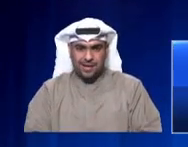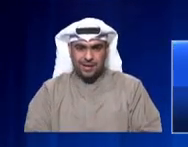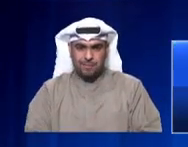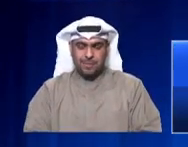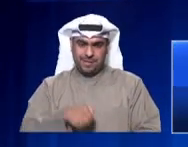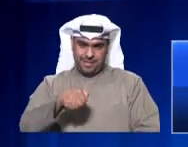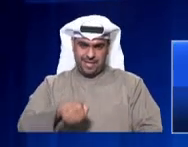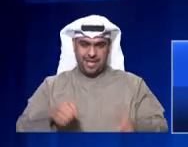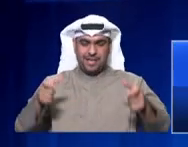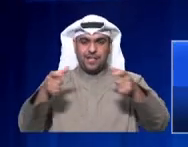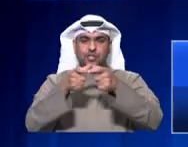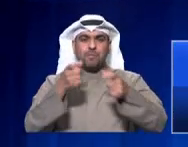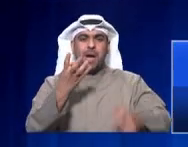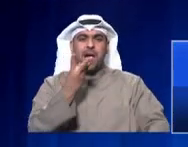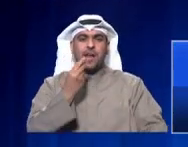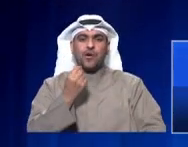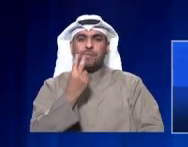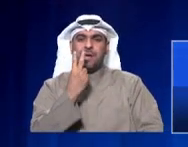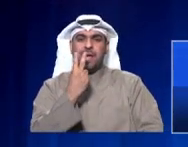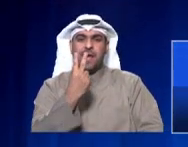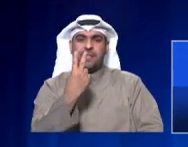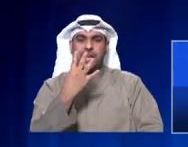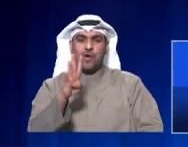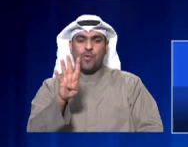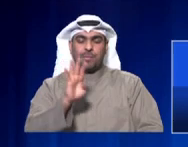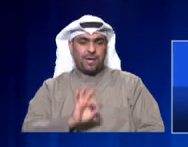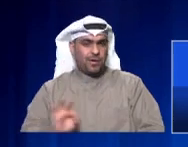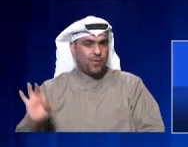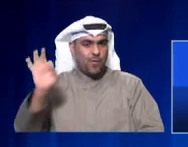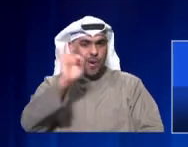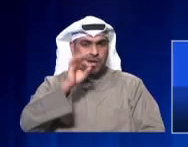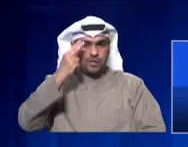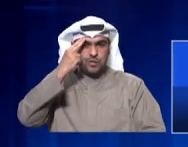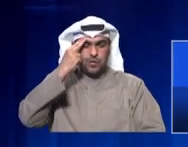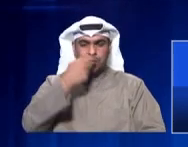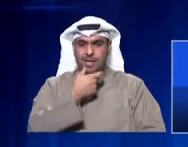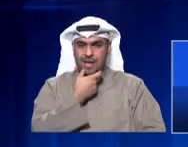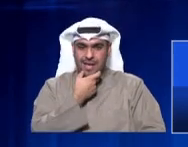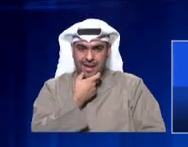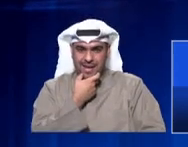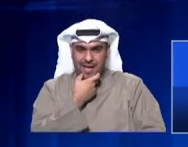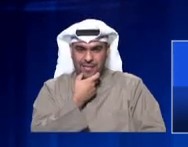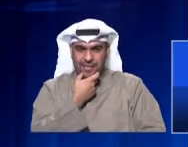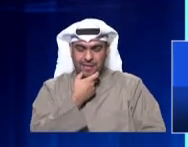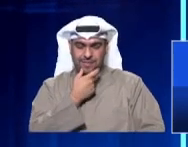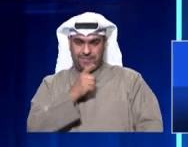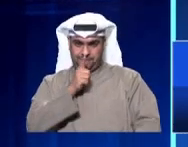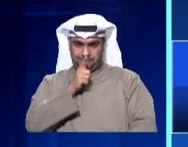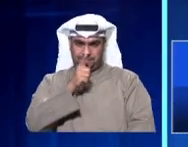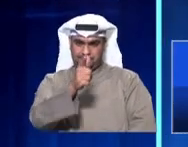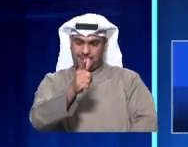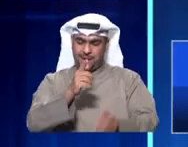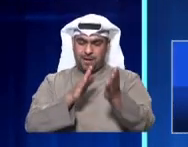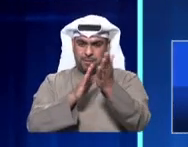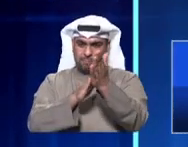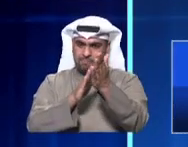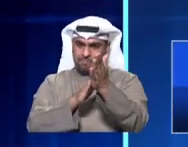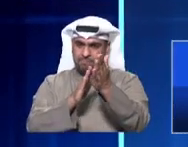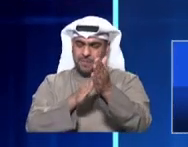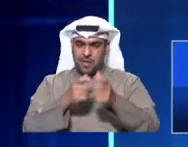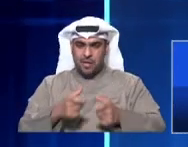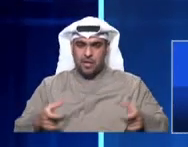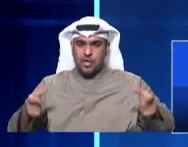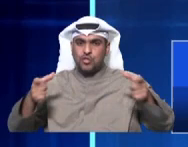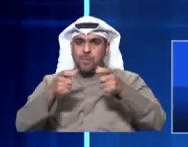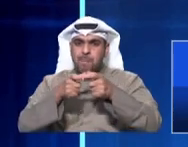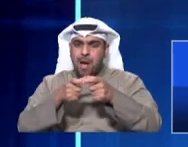دورتها 42 والتي عقدت في العاصمة الرياض، مشيدا سموه حفظه الله بما توصلت إليه هذه الدورة